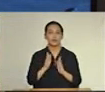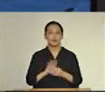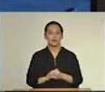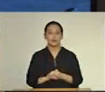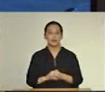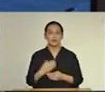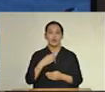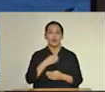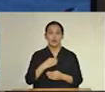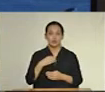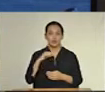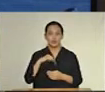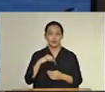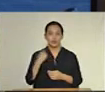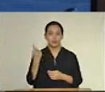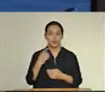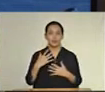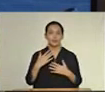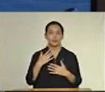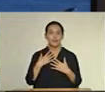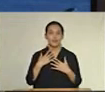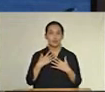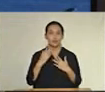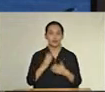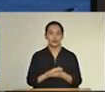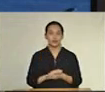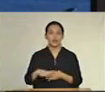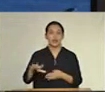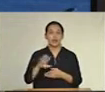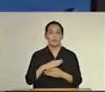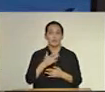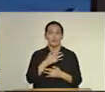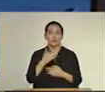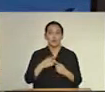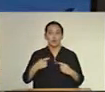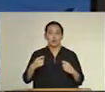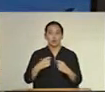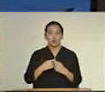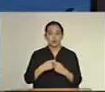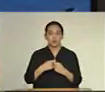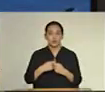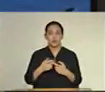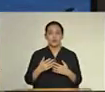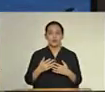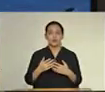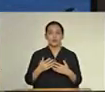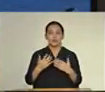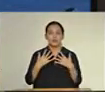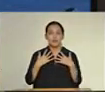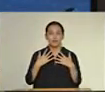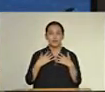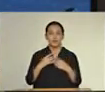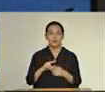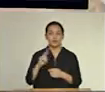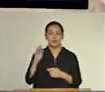bir asosiy xususiyatlardan biri nafas olishi. Demak, barcha tirik organizmlar borki, ular nafas oladi. Ya'ni